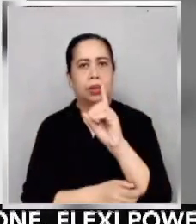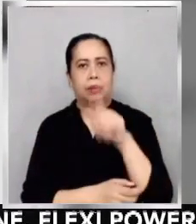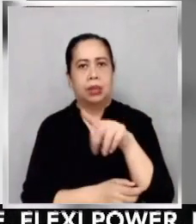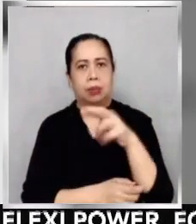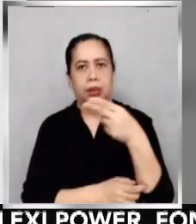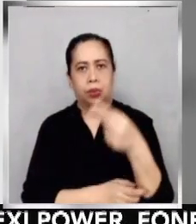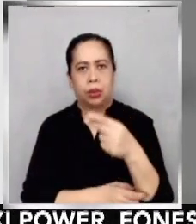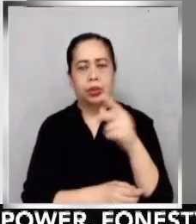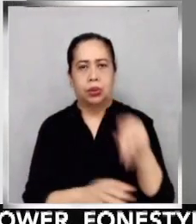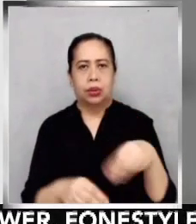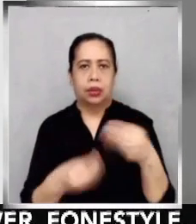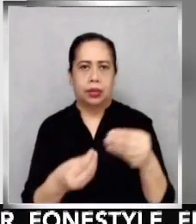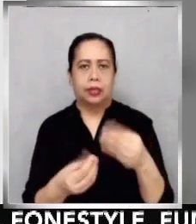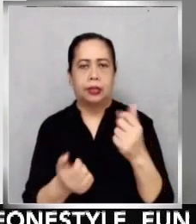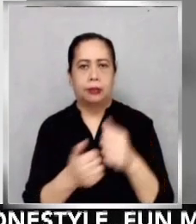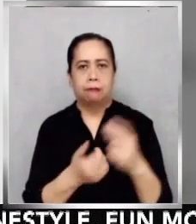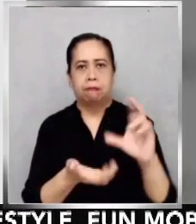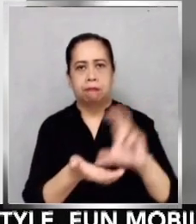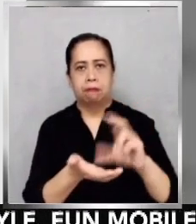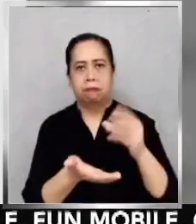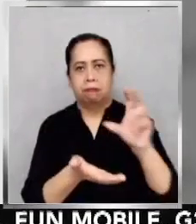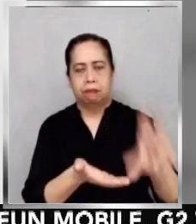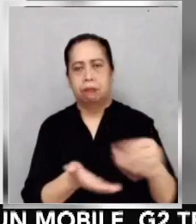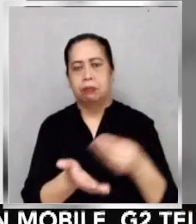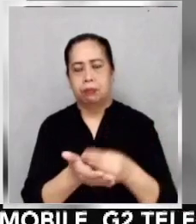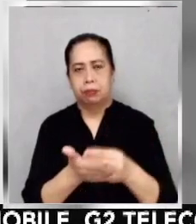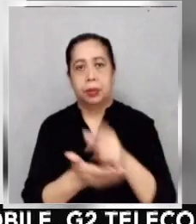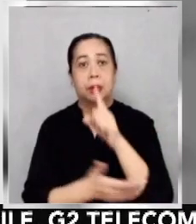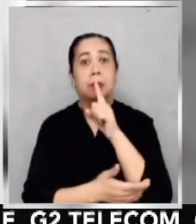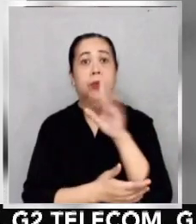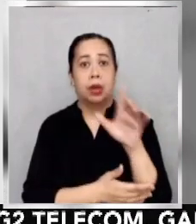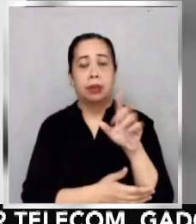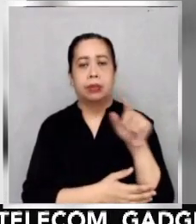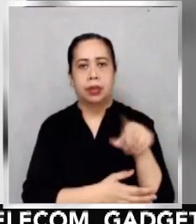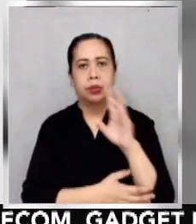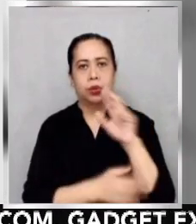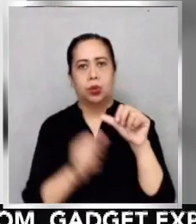mabigyan ng kaukulang pondo. Nangako naman ang ahensya na patuloy na